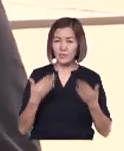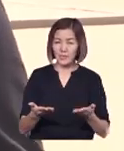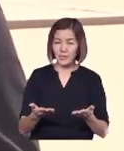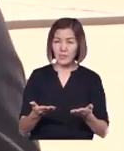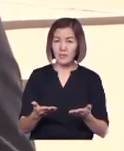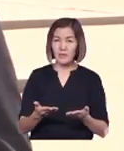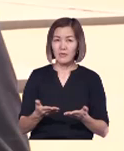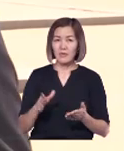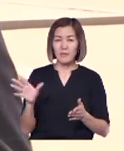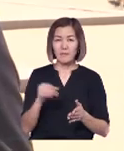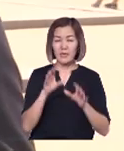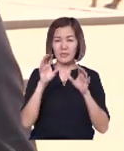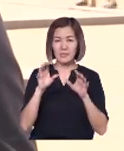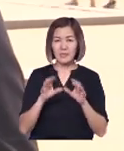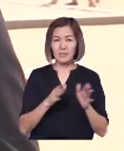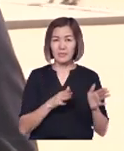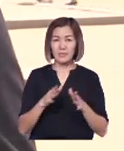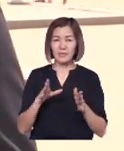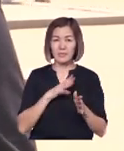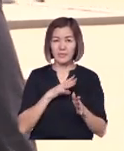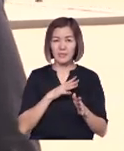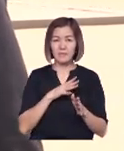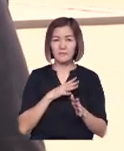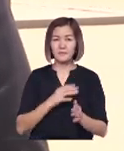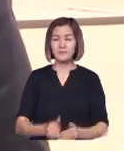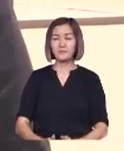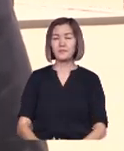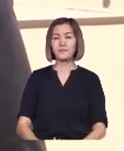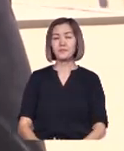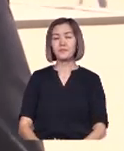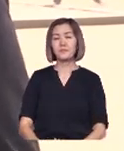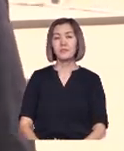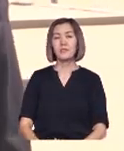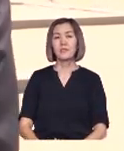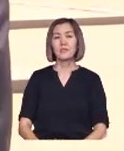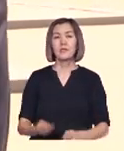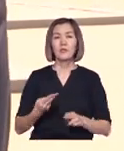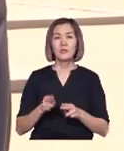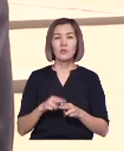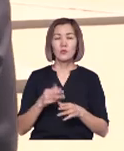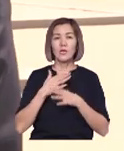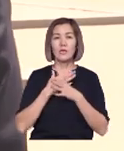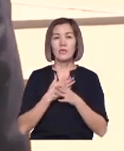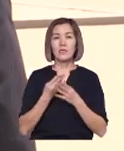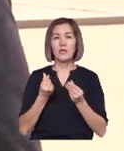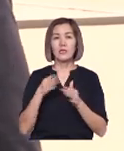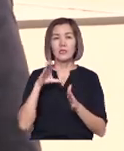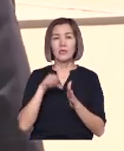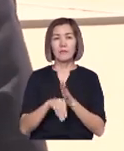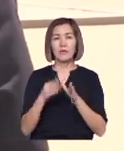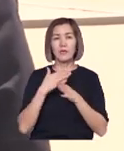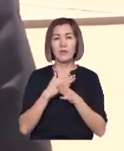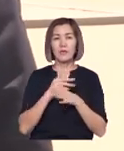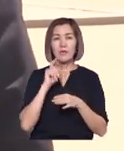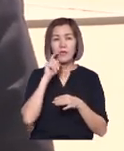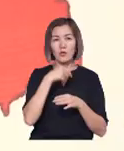үшін барлық заңдық негіздерді реттедік. Яғни заңдық негіздер бар, сол арқылы инвестиция тарту арқылы біз